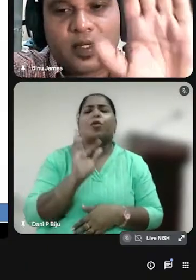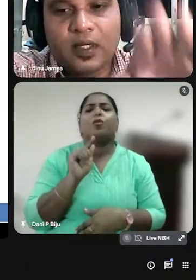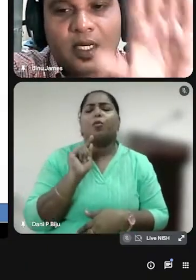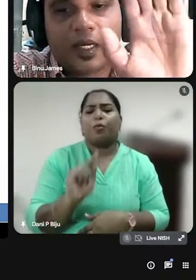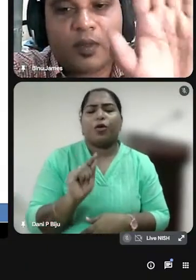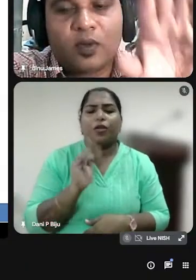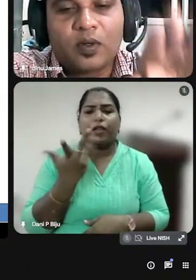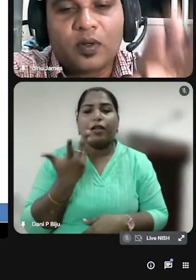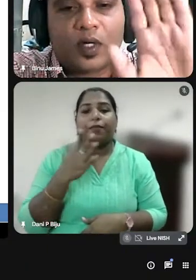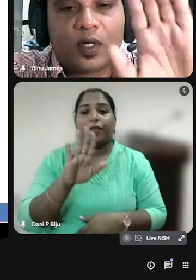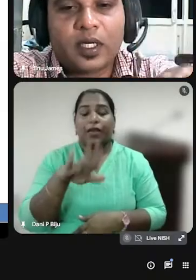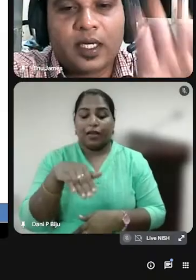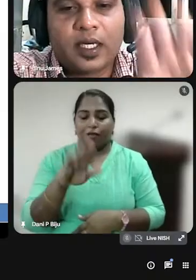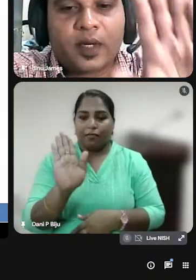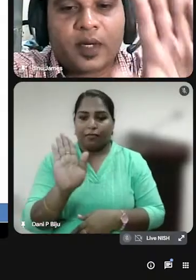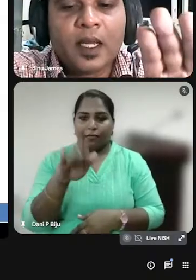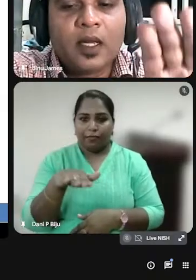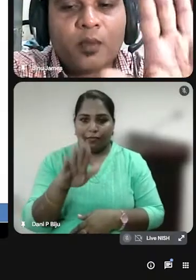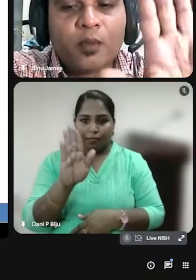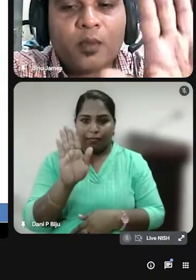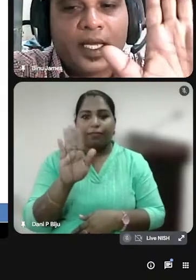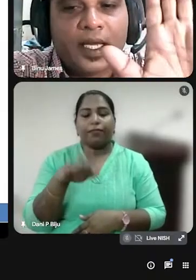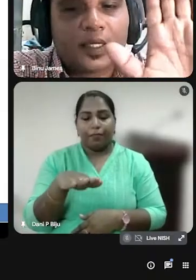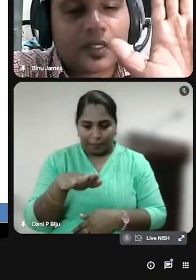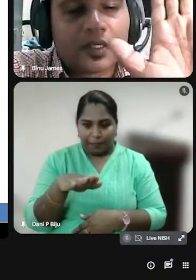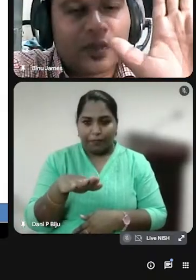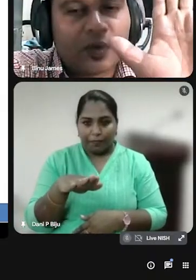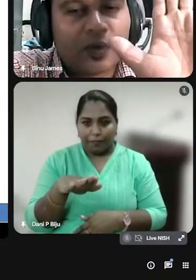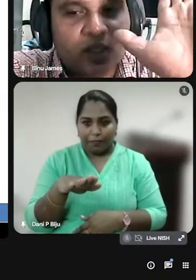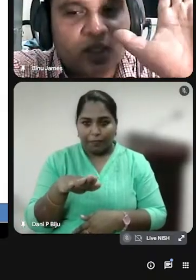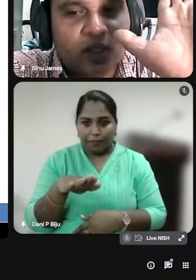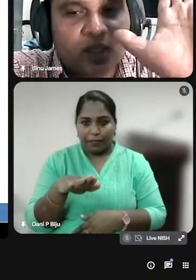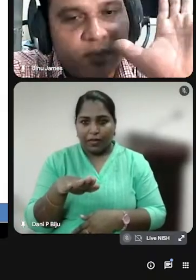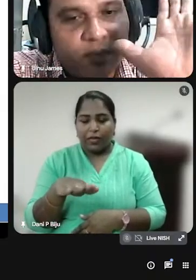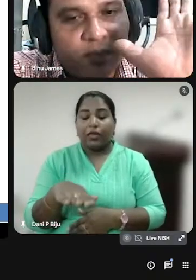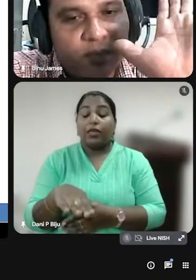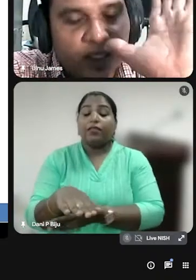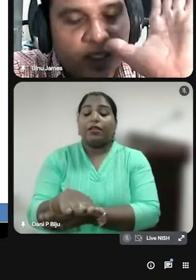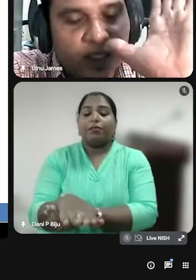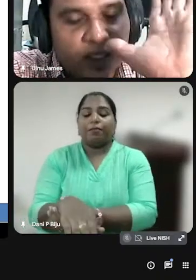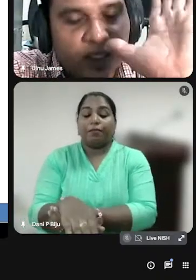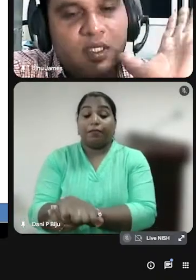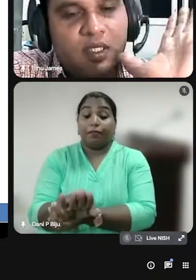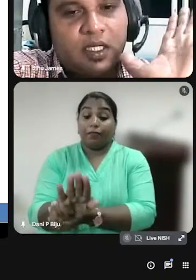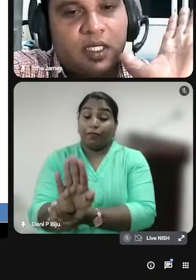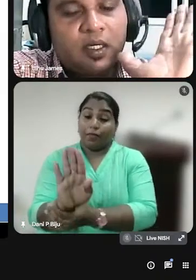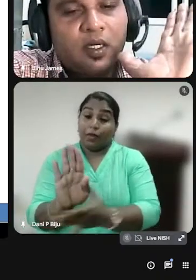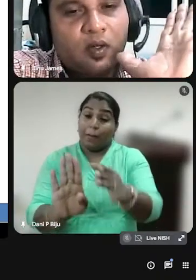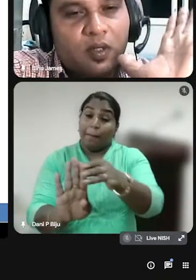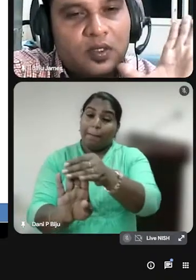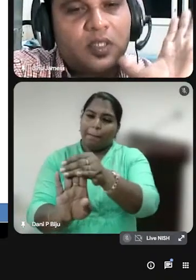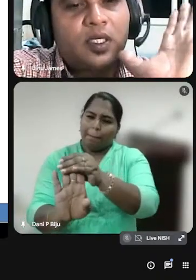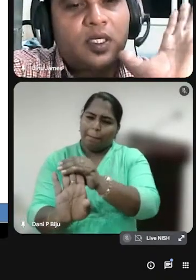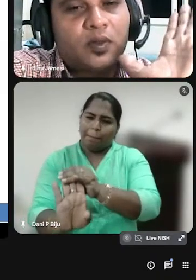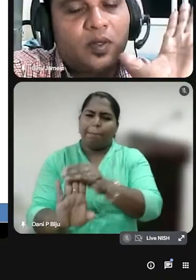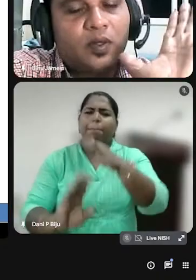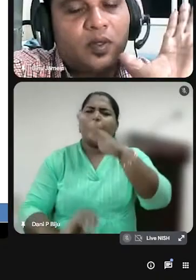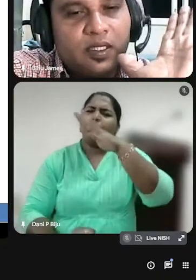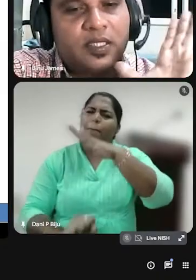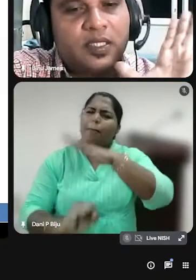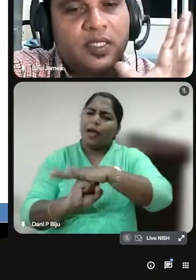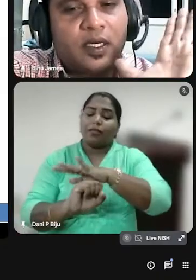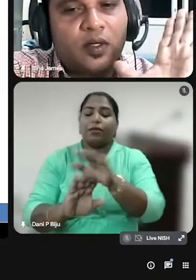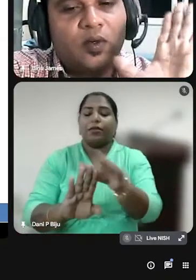കാലിന്റെ പാദം ഇങ്ങനെ മുകളിലോട്ടും താഴ്ത്തും ആക്കിയപ്പോലെ മുകളിലേക്ക് എത്ര വരും അത്രയും നല്ലതുപോലെ ചെയ്ത് കുറച്ചു നേരം